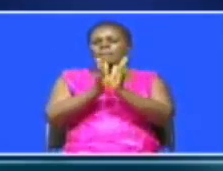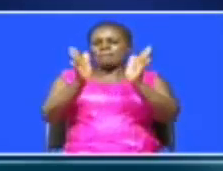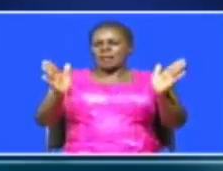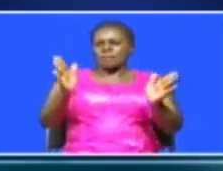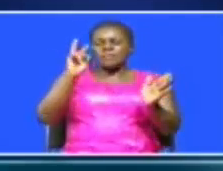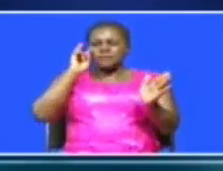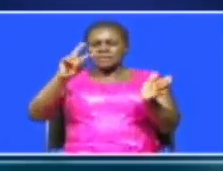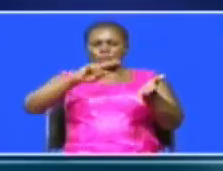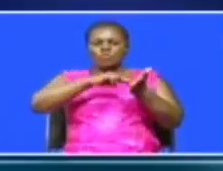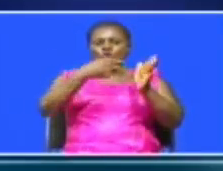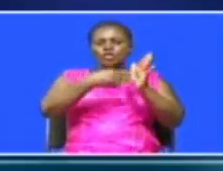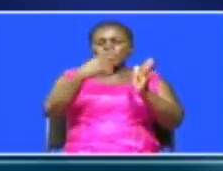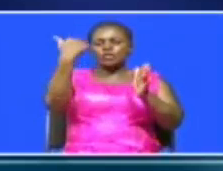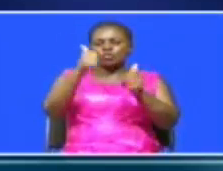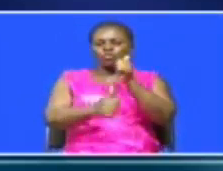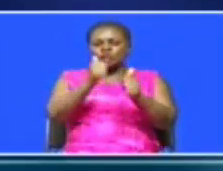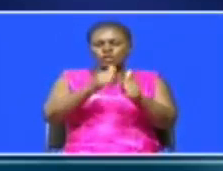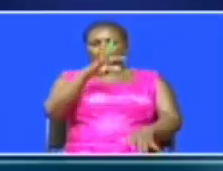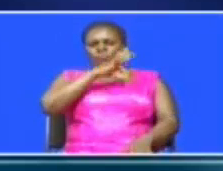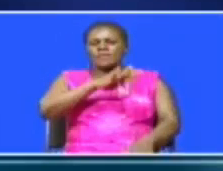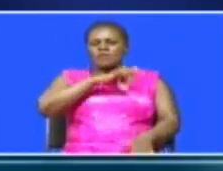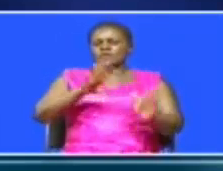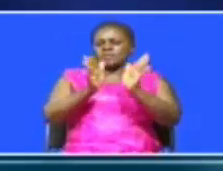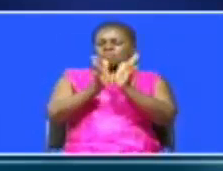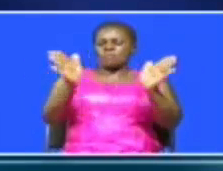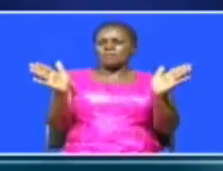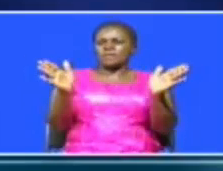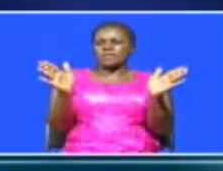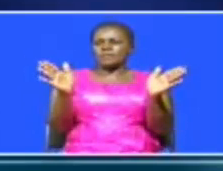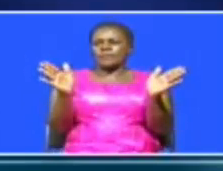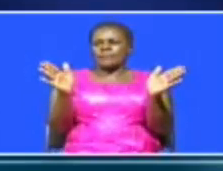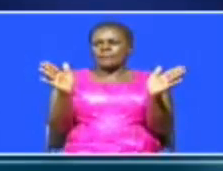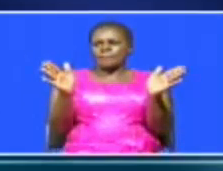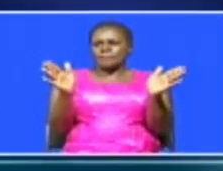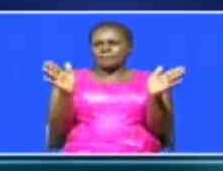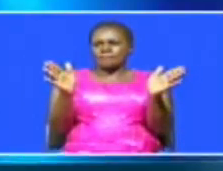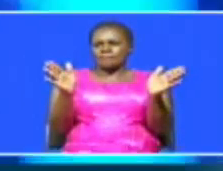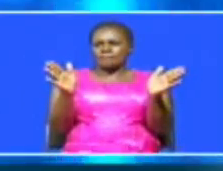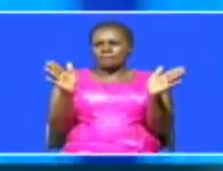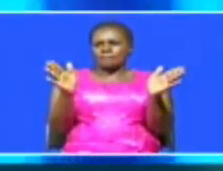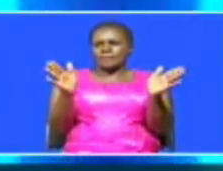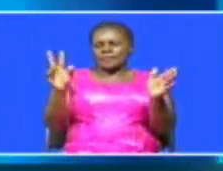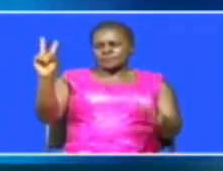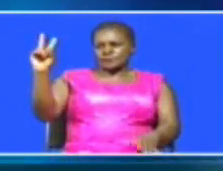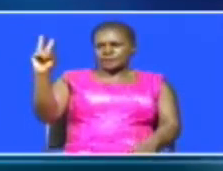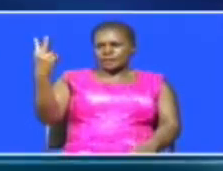fanya hapa yenye tutanufaisha watu wa Busia County na watu wa Nasewa in particular.